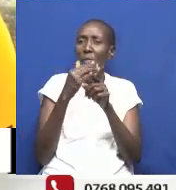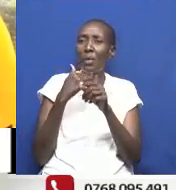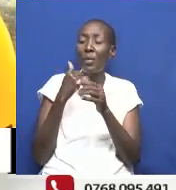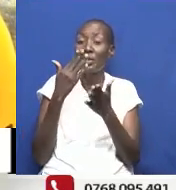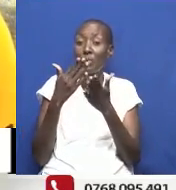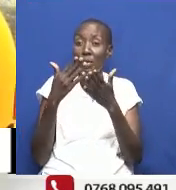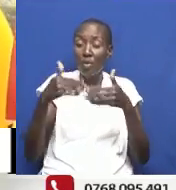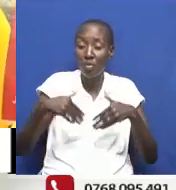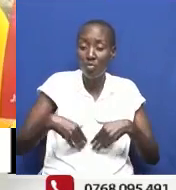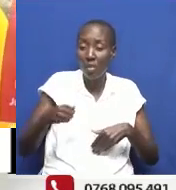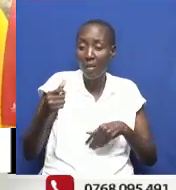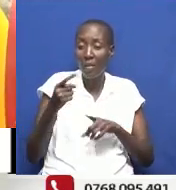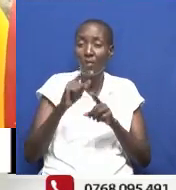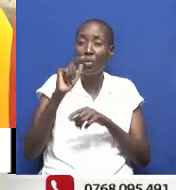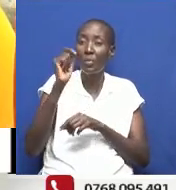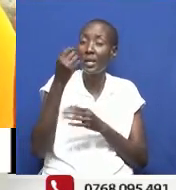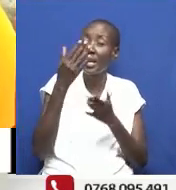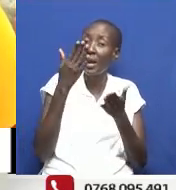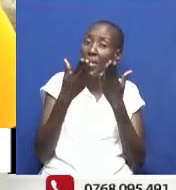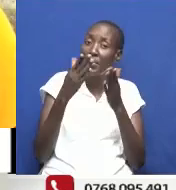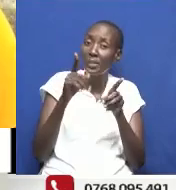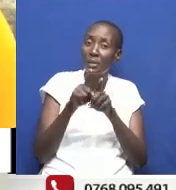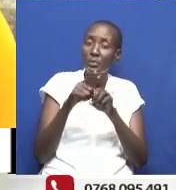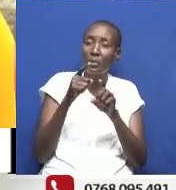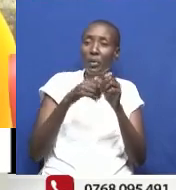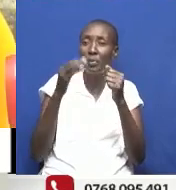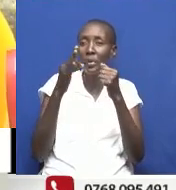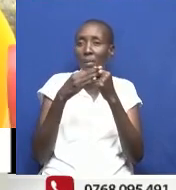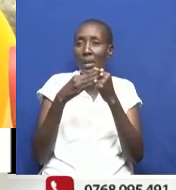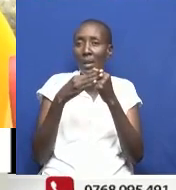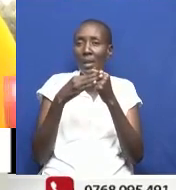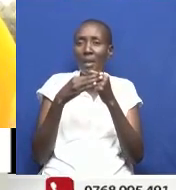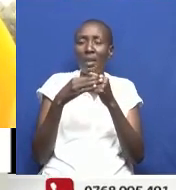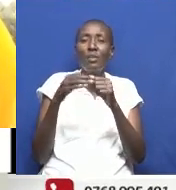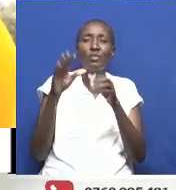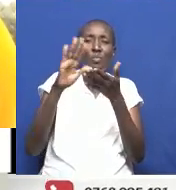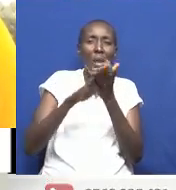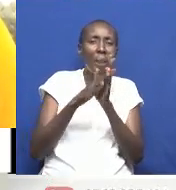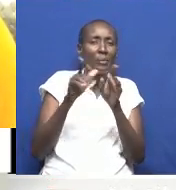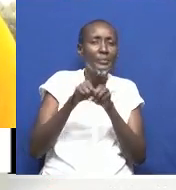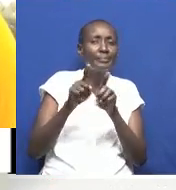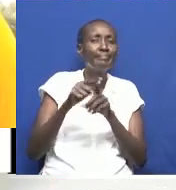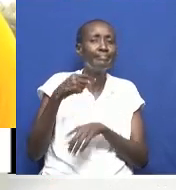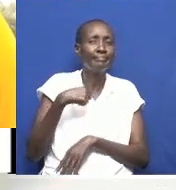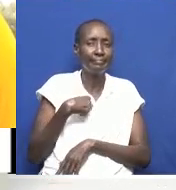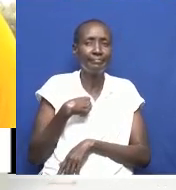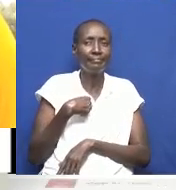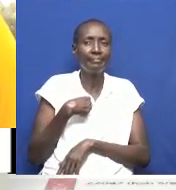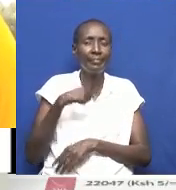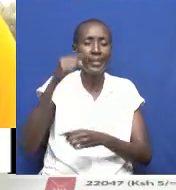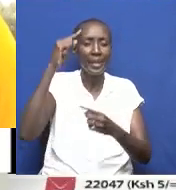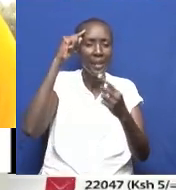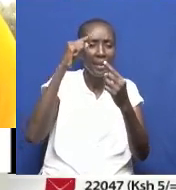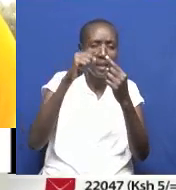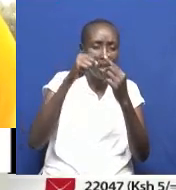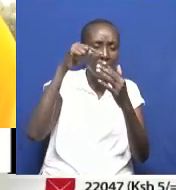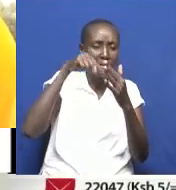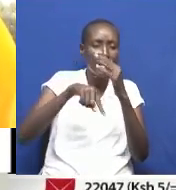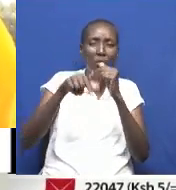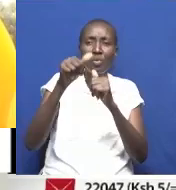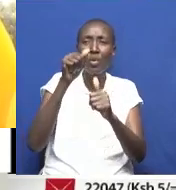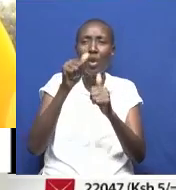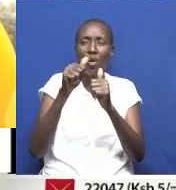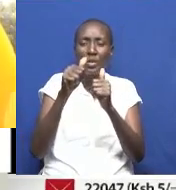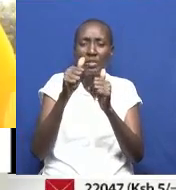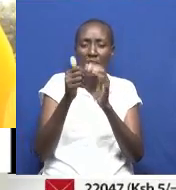mwingine kutoka Kenya ama kutoka Kibra acheze Champions League mali tumefika. Na nia yetu kabisa ni tunache talents hapa